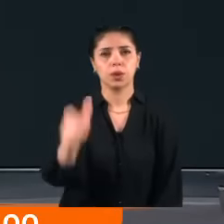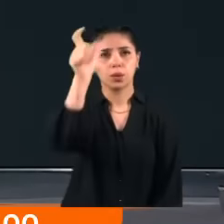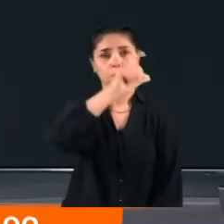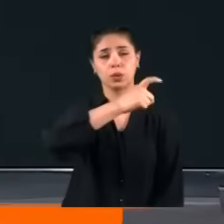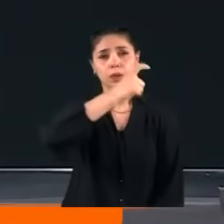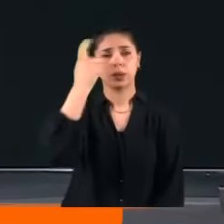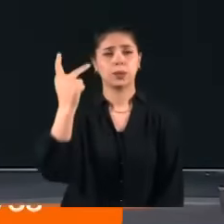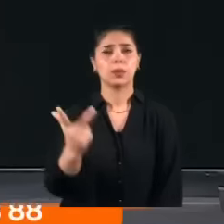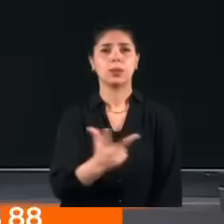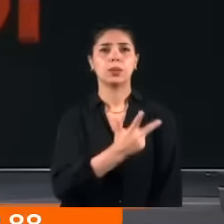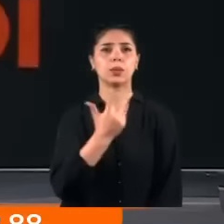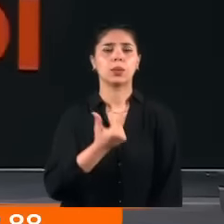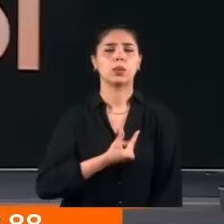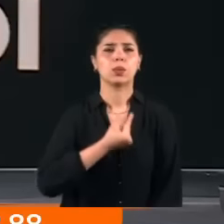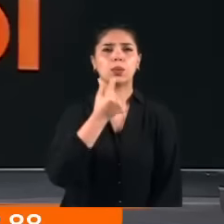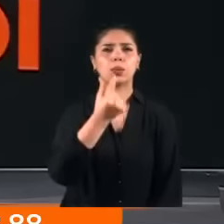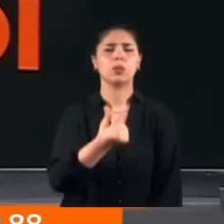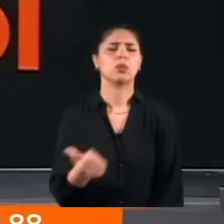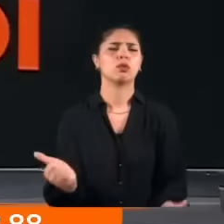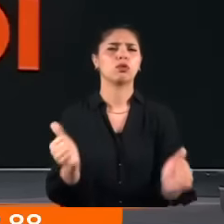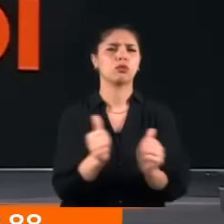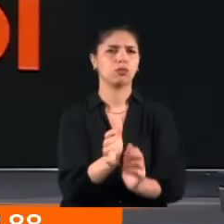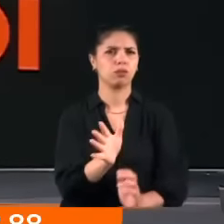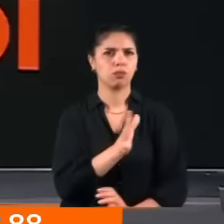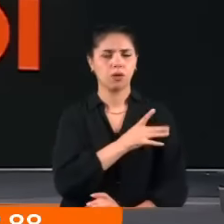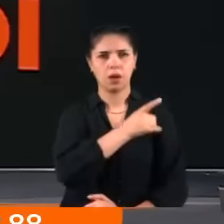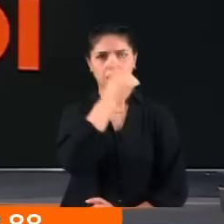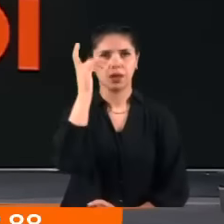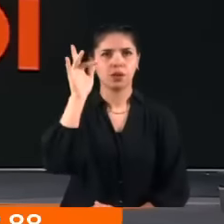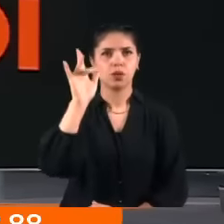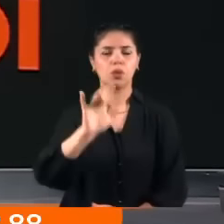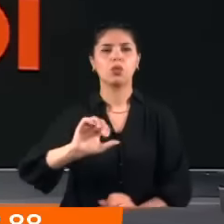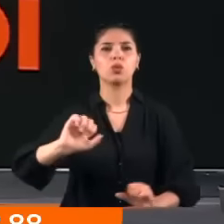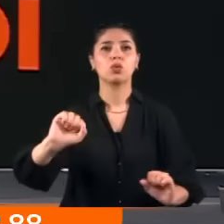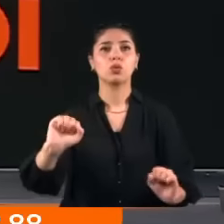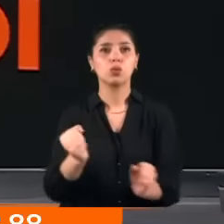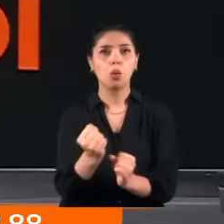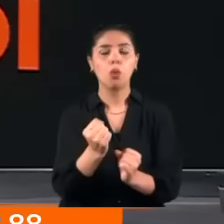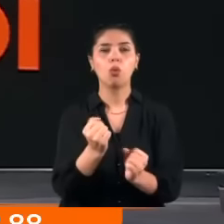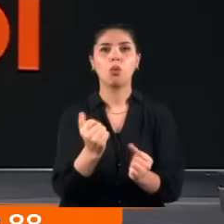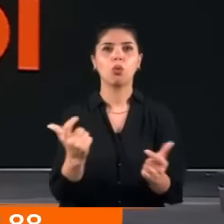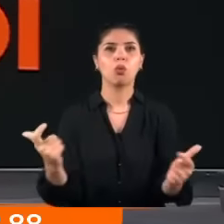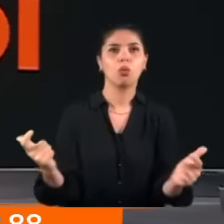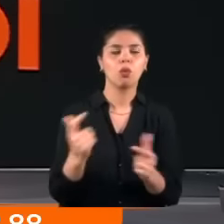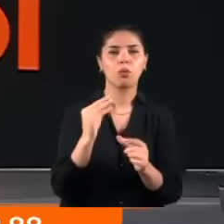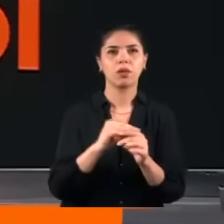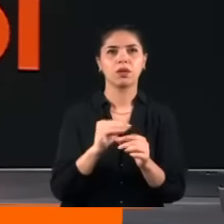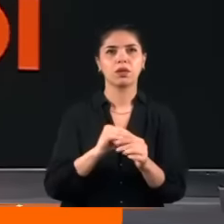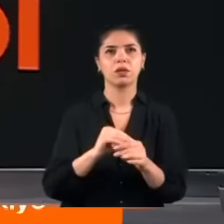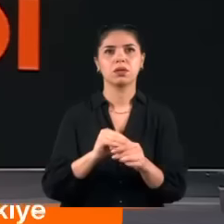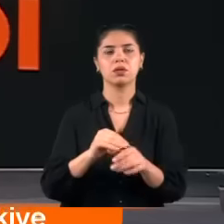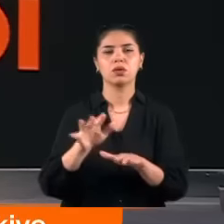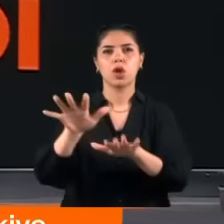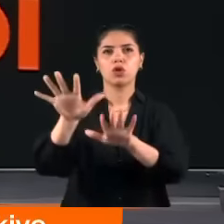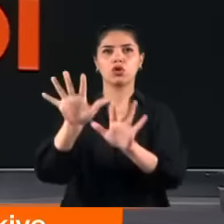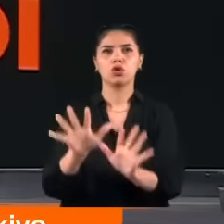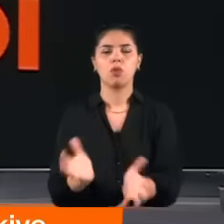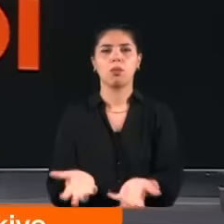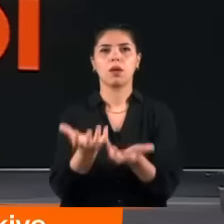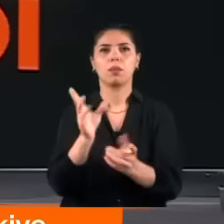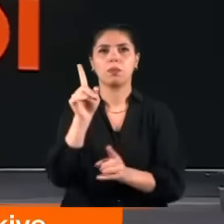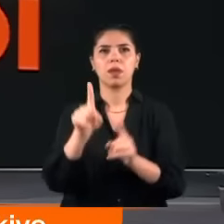Türkiye sıcaktan kavrulur, uyarılar peş peşe geliyor. Tabii yaz ortasında soğuktan sakınmak için günlerini soba başında geçirenler